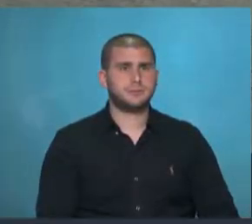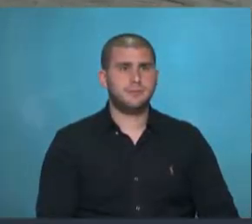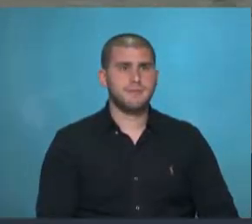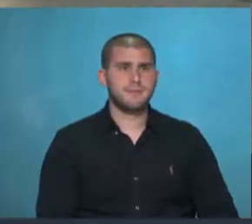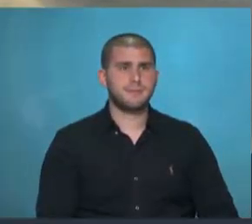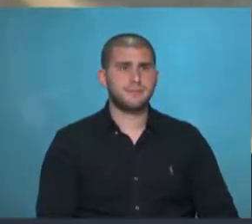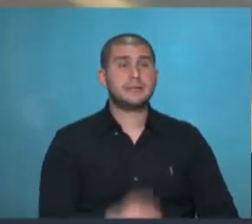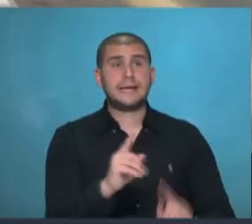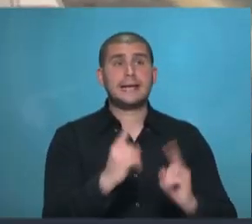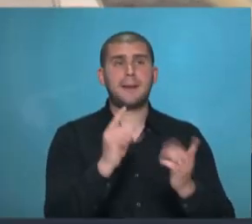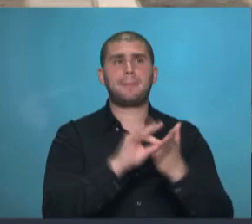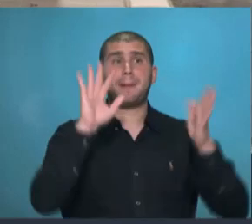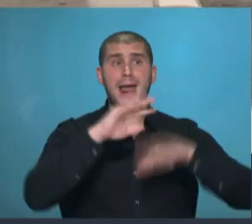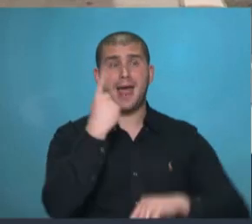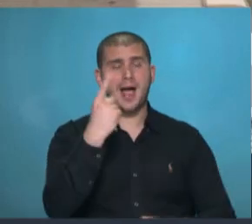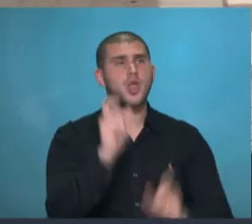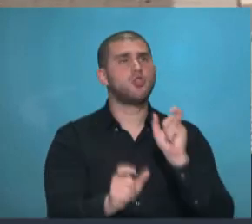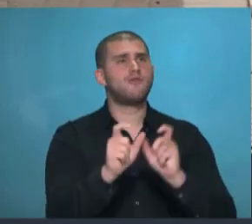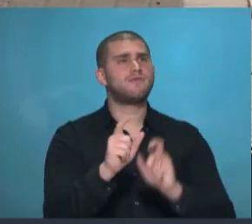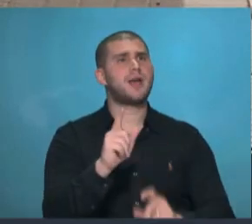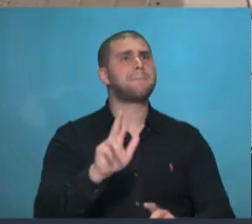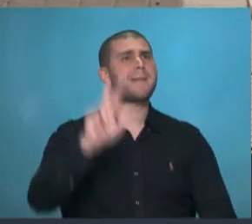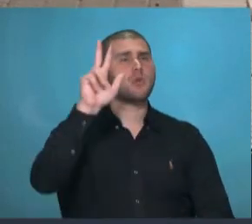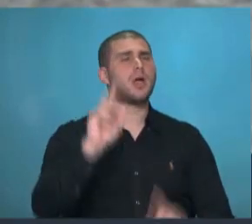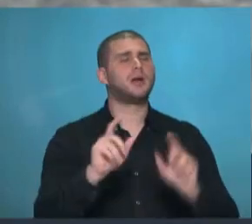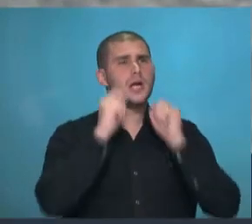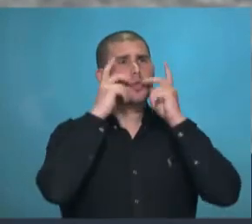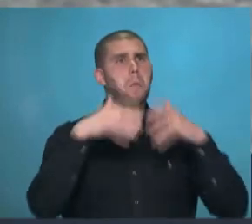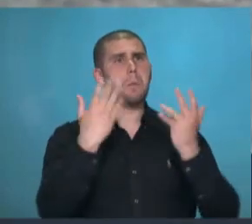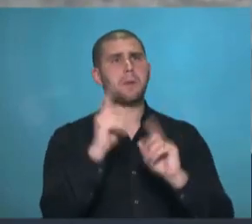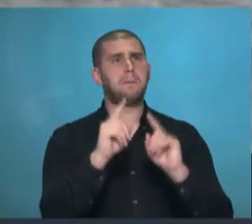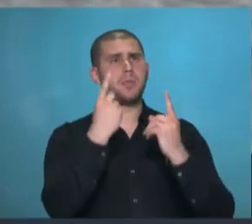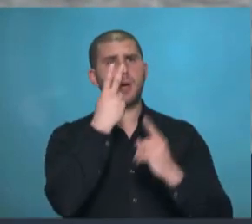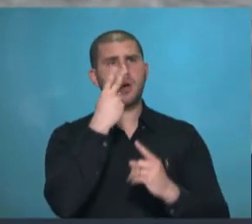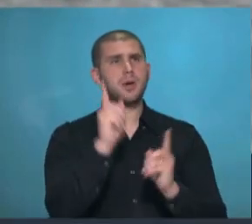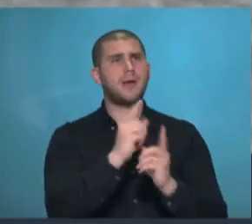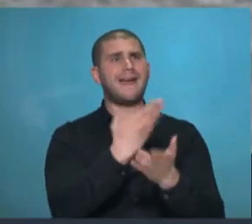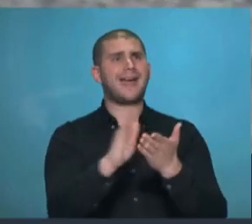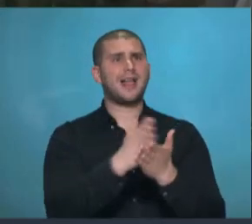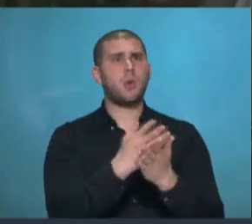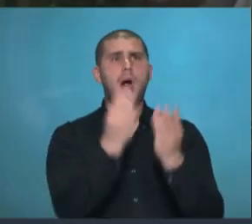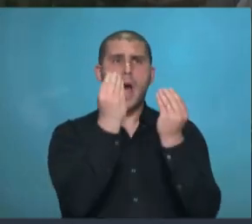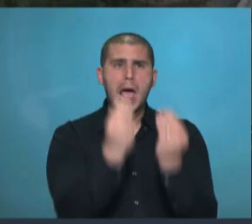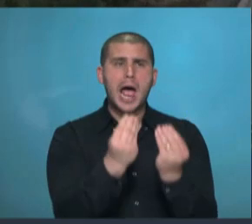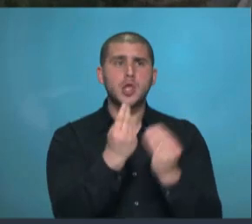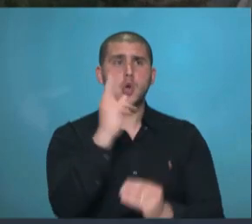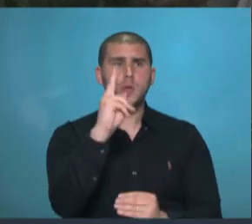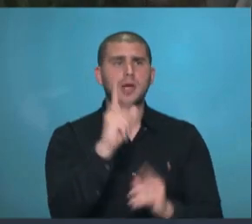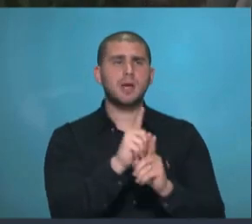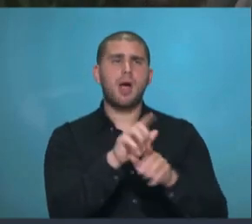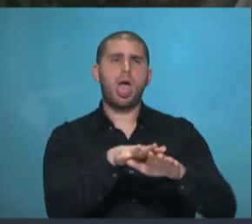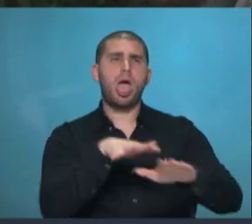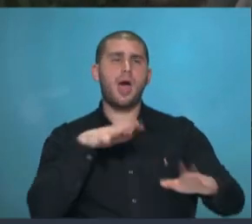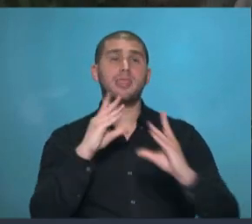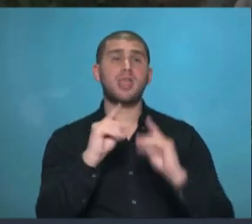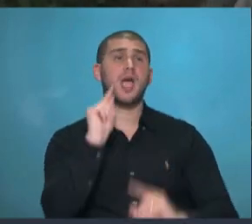זה קרה בין לילה. תושבי מטולה התעוררו בוקר אחד וגילו שיד אלמונית החליטה להאט עוד קצת את הדרך הארוכה ממילא